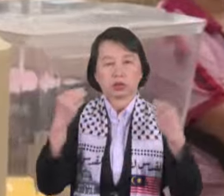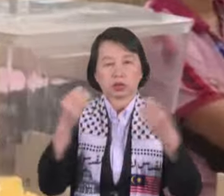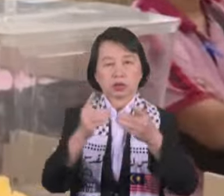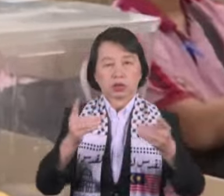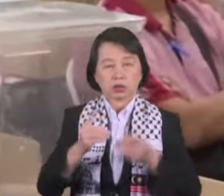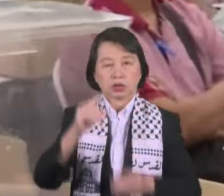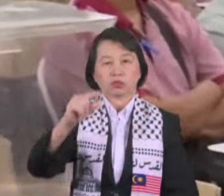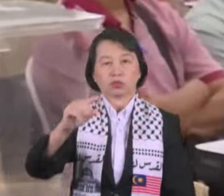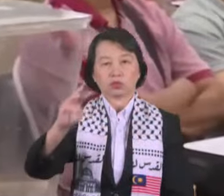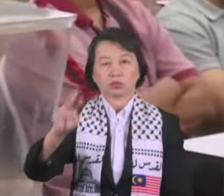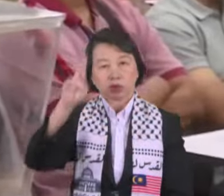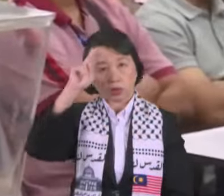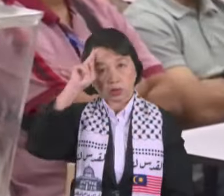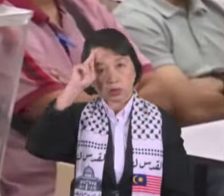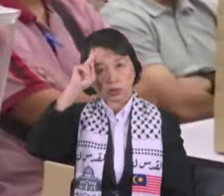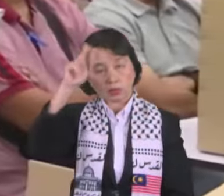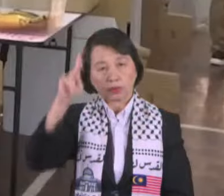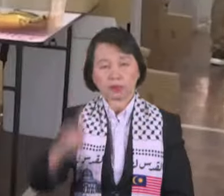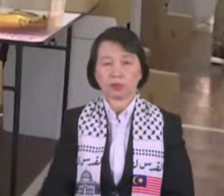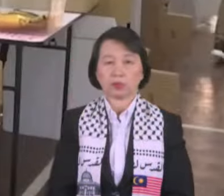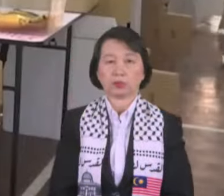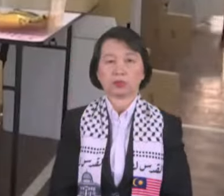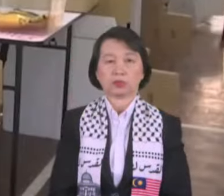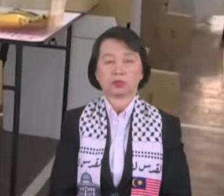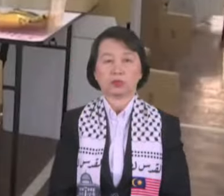Gua Musang.